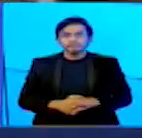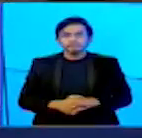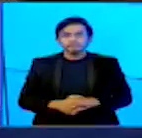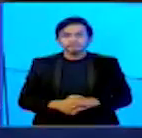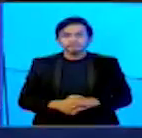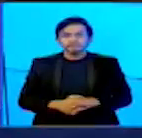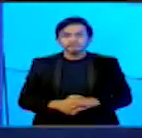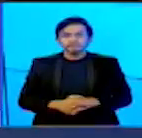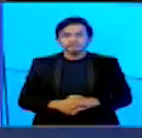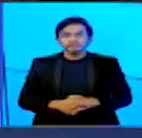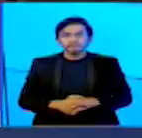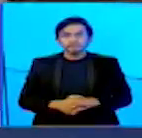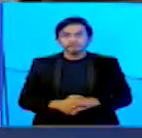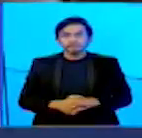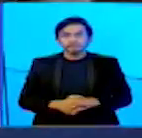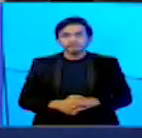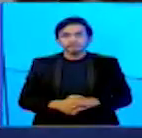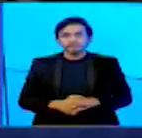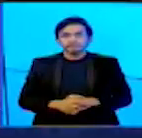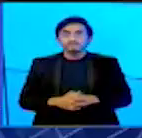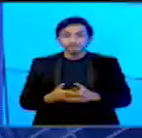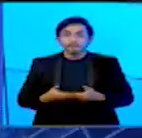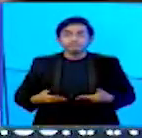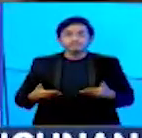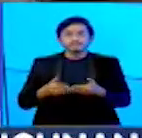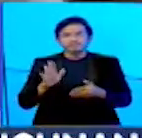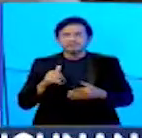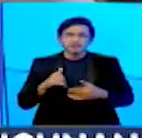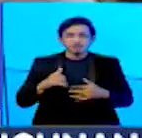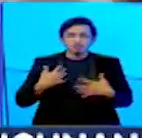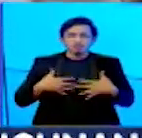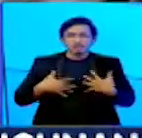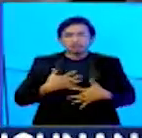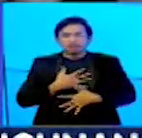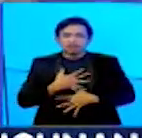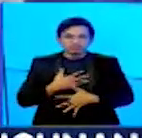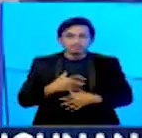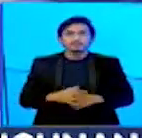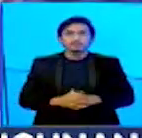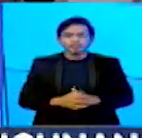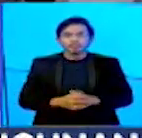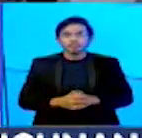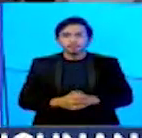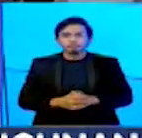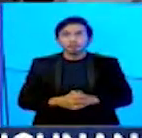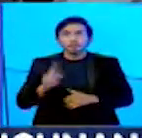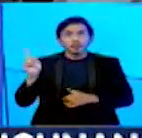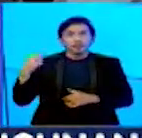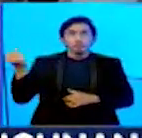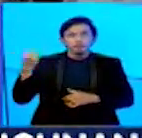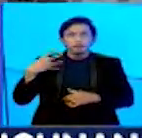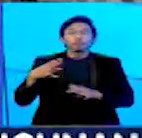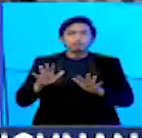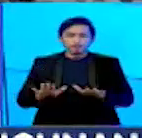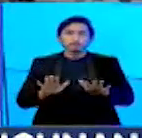masih belum stabil dan dari pihak otoritas setempat juga menghimbau untuk terus berhati-hati kami